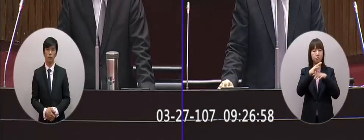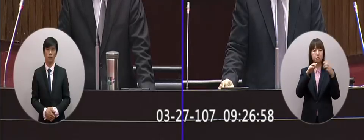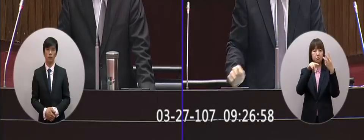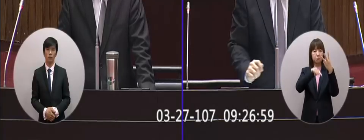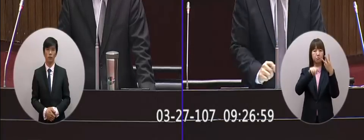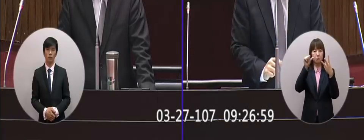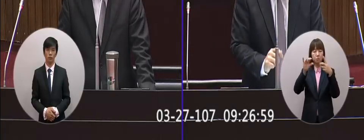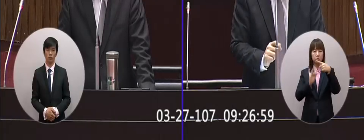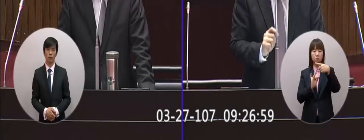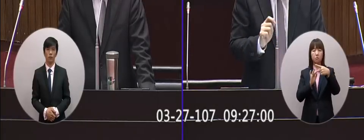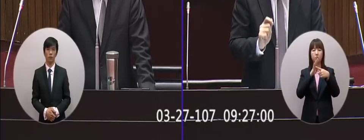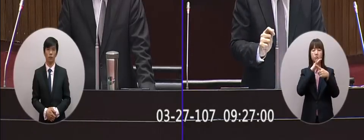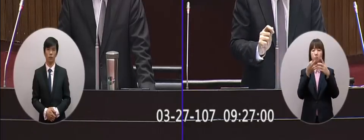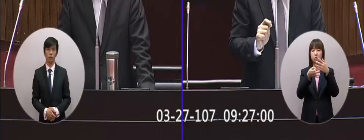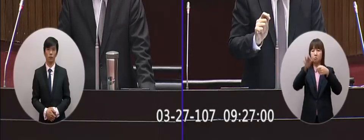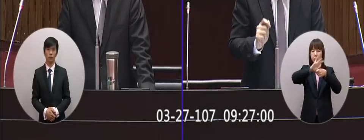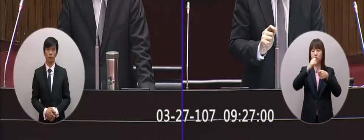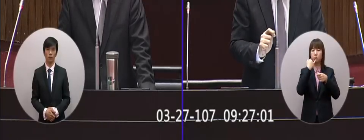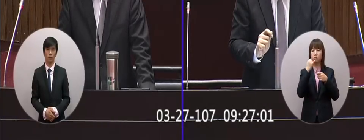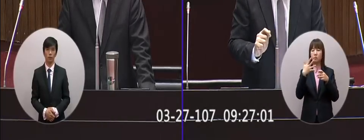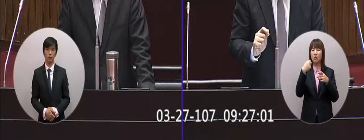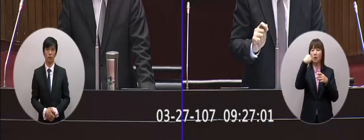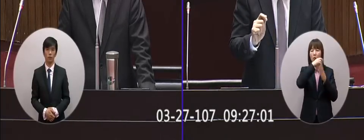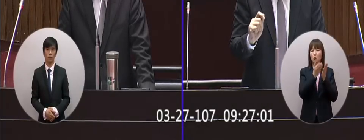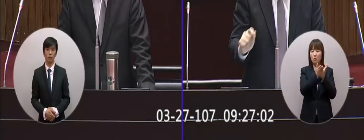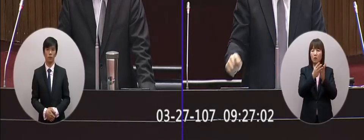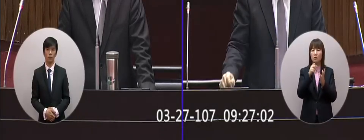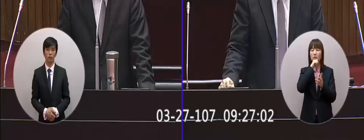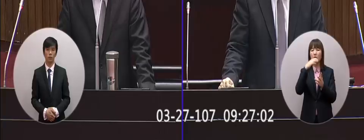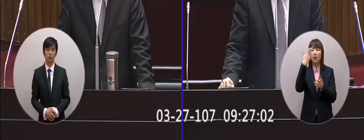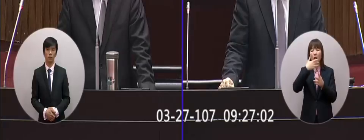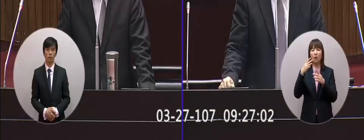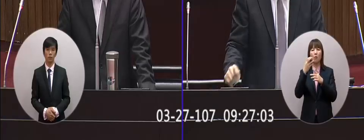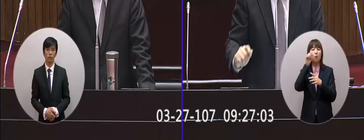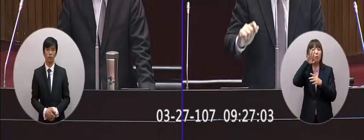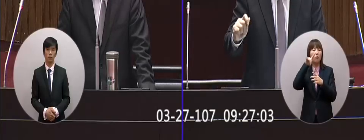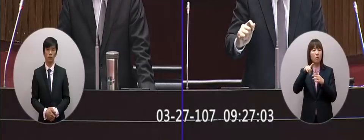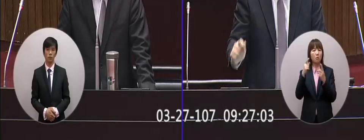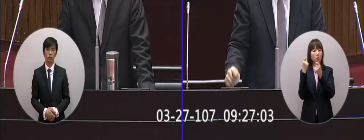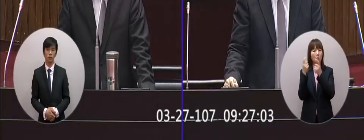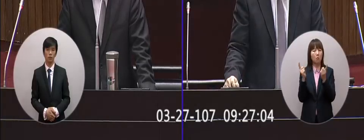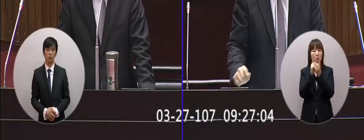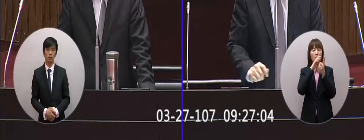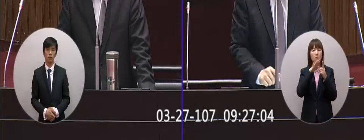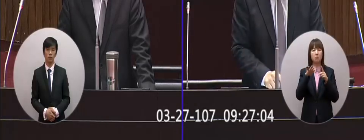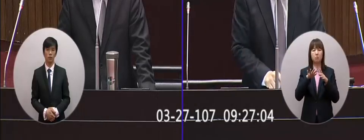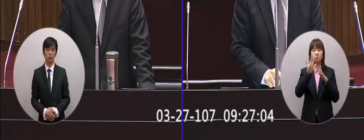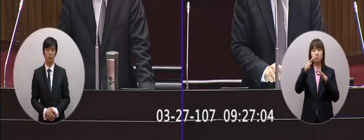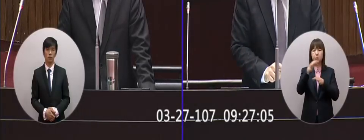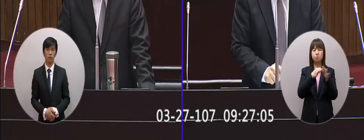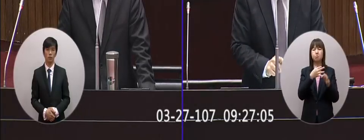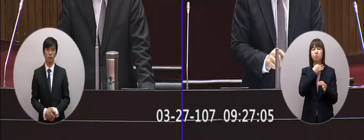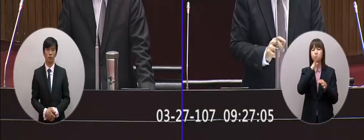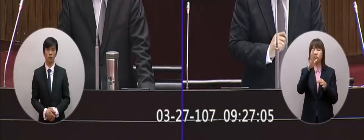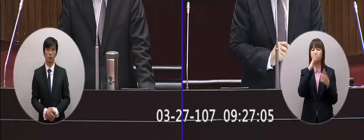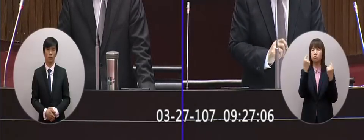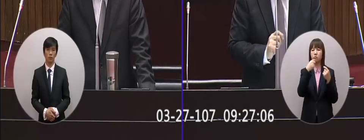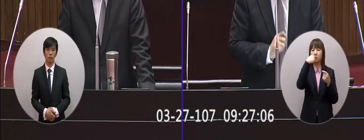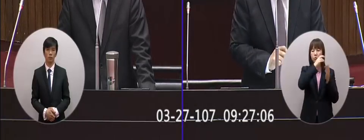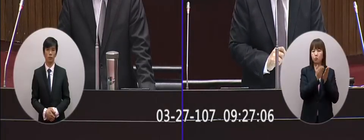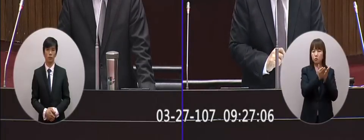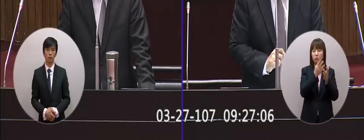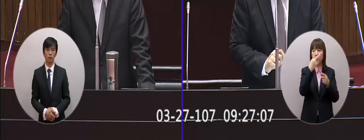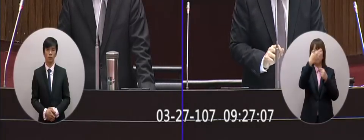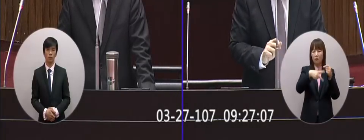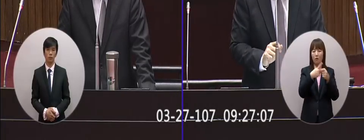3.5%的调薪案了哈。但是台船跟唐荣大概都遇到了最近的一些发展上的瓶颈，所以像台船连续